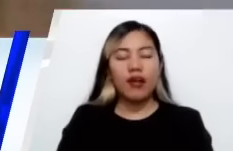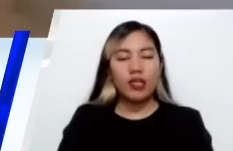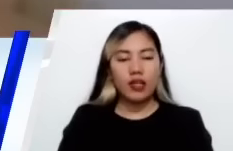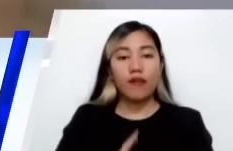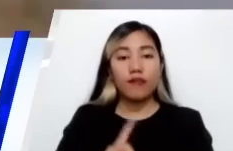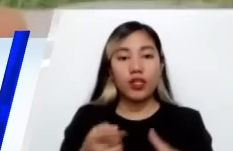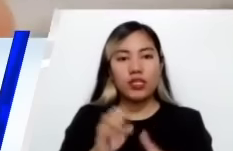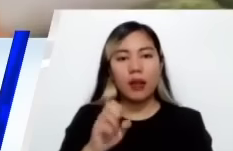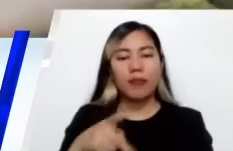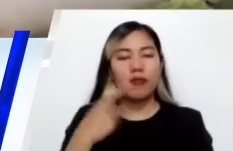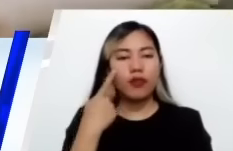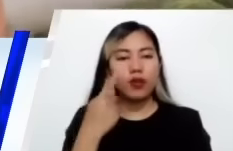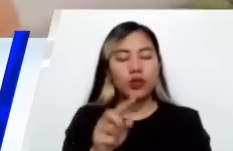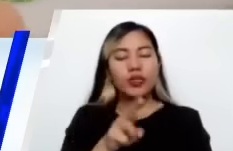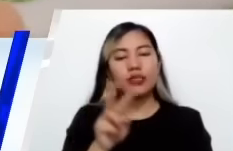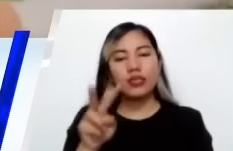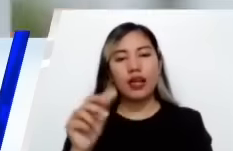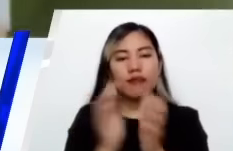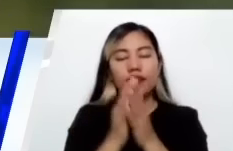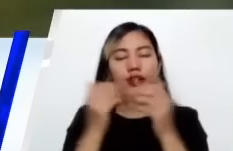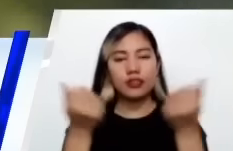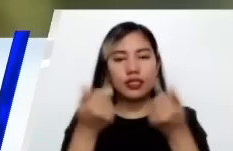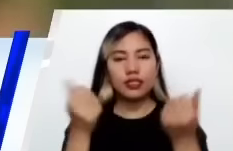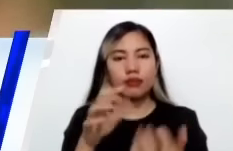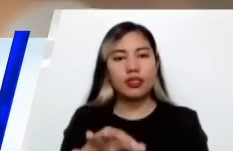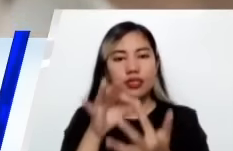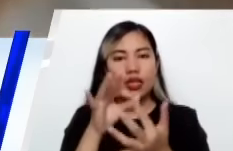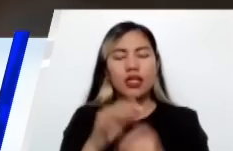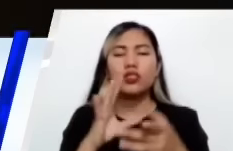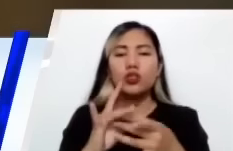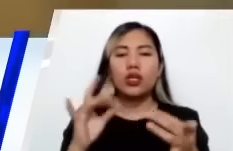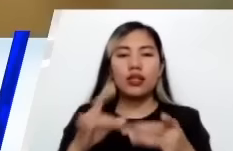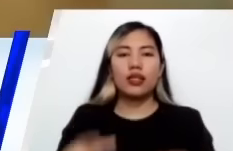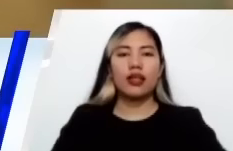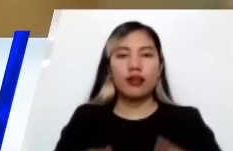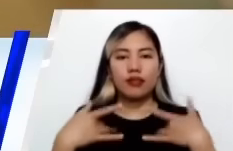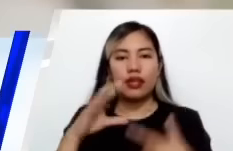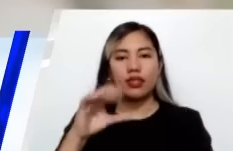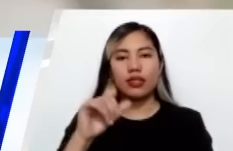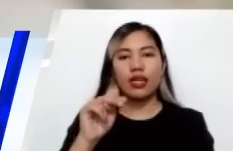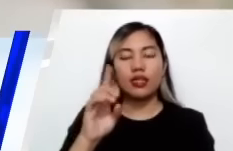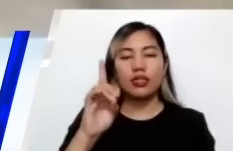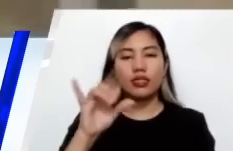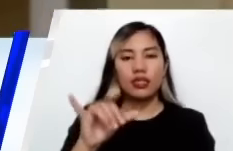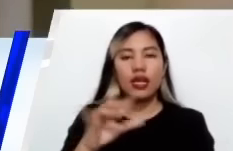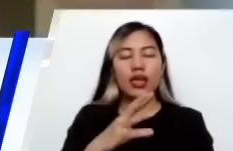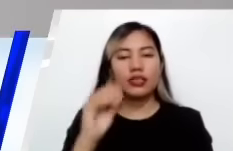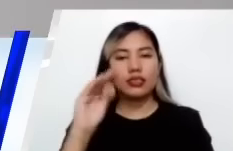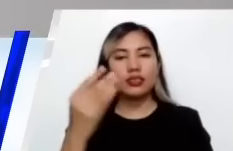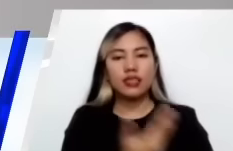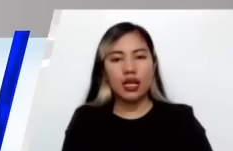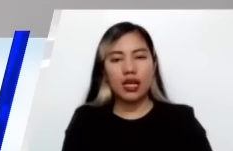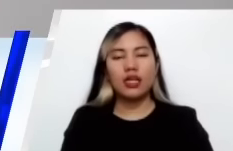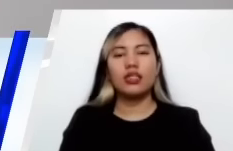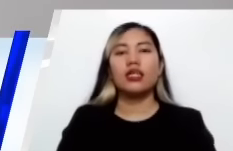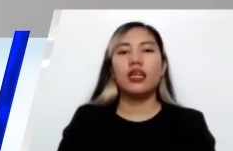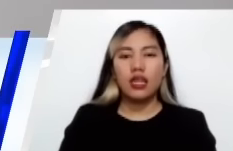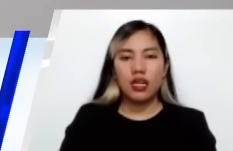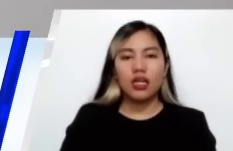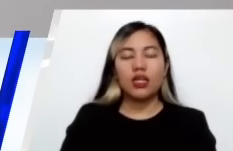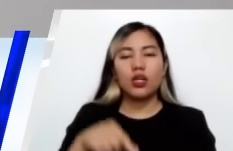ng Magpakailanman. Kwento yan ni Candy Pangilinan at ng anak niyang si Quentin na may ADHD at nasa